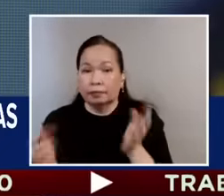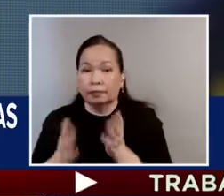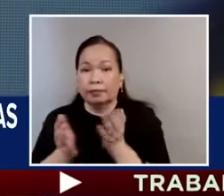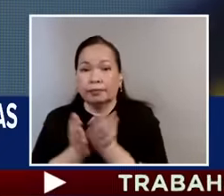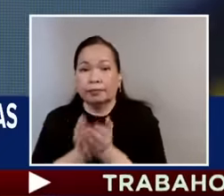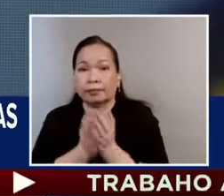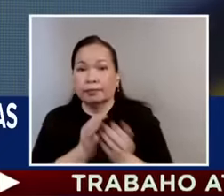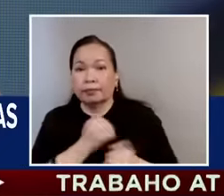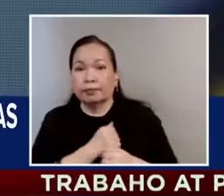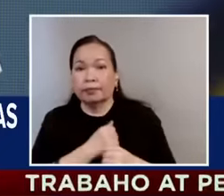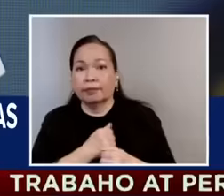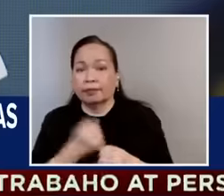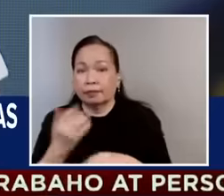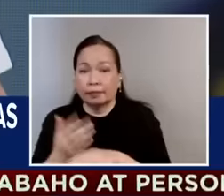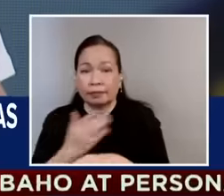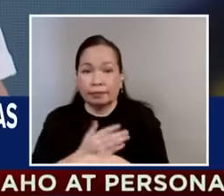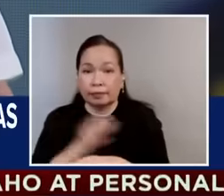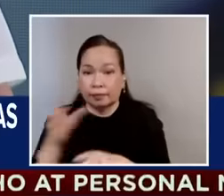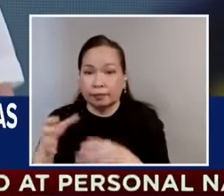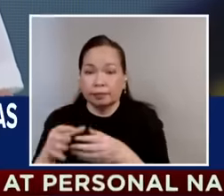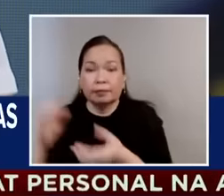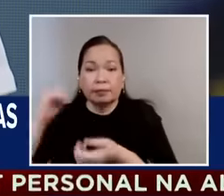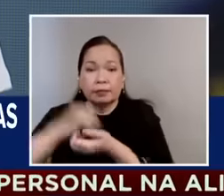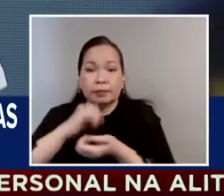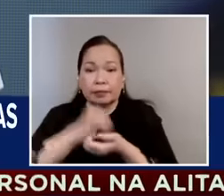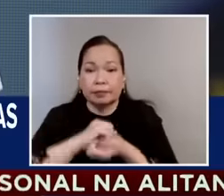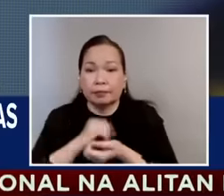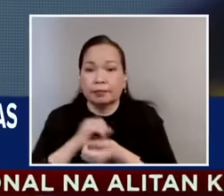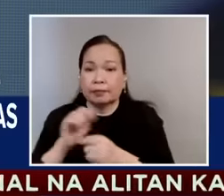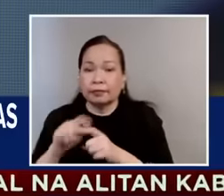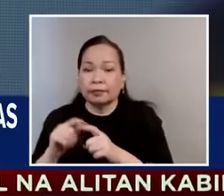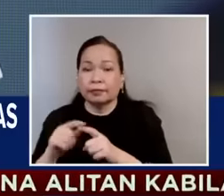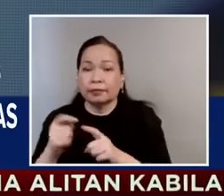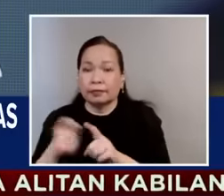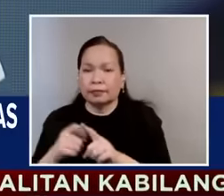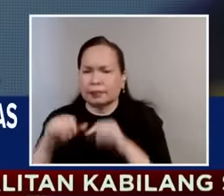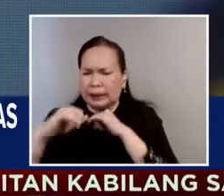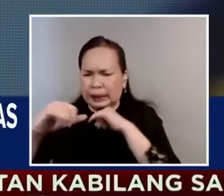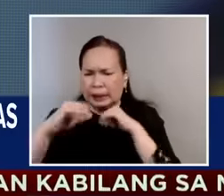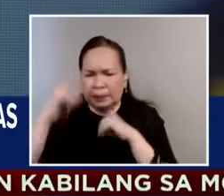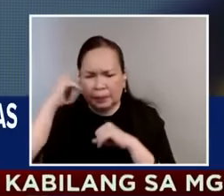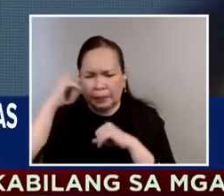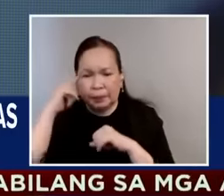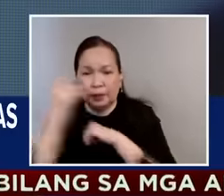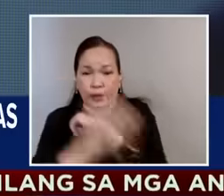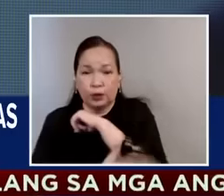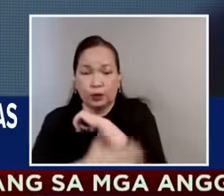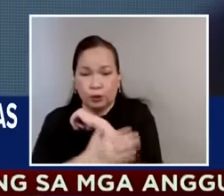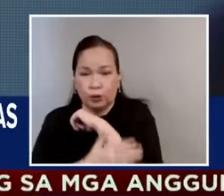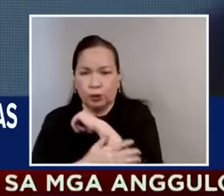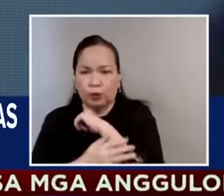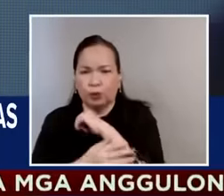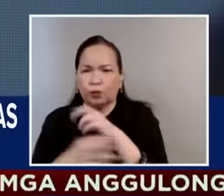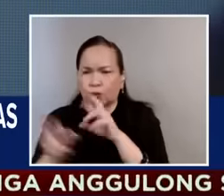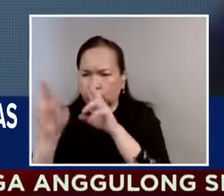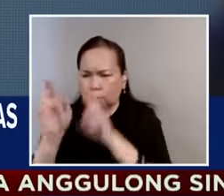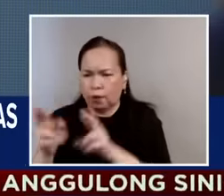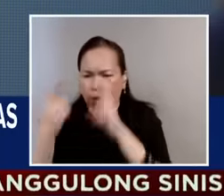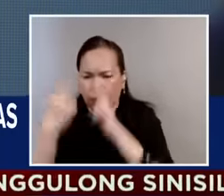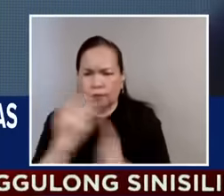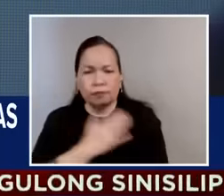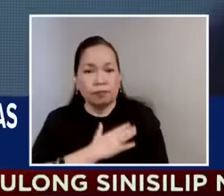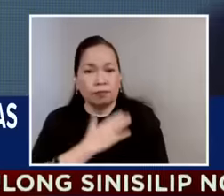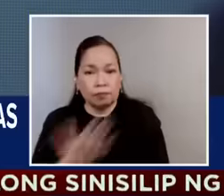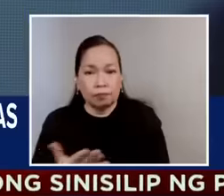unit's capabilities by partnering with forces from like-minded states to uphold our shared commitment to freedom